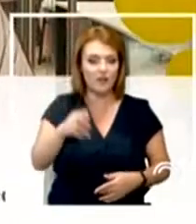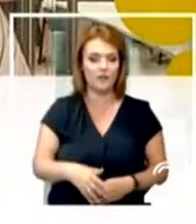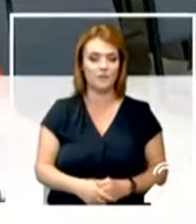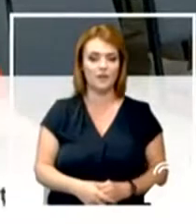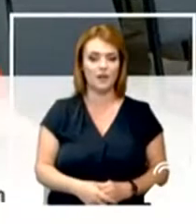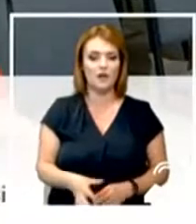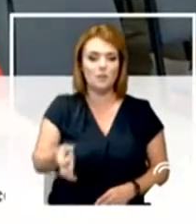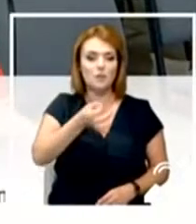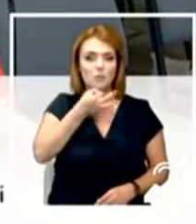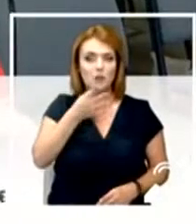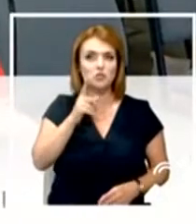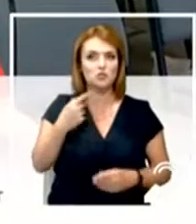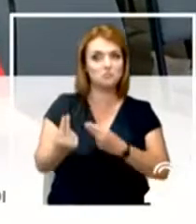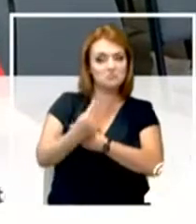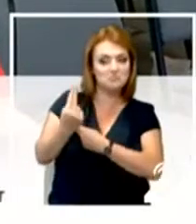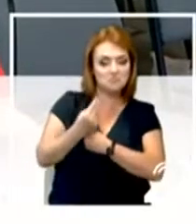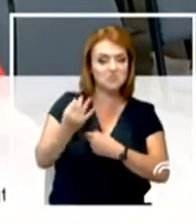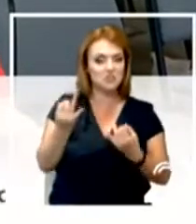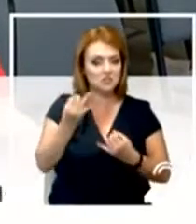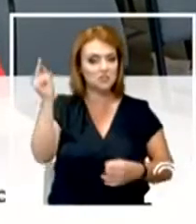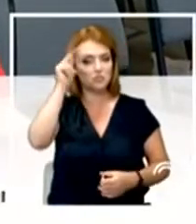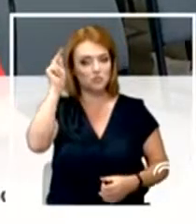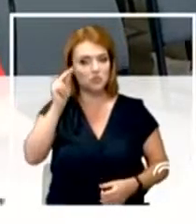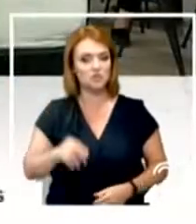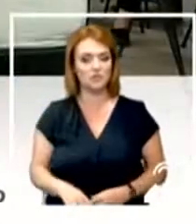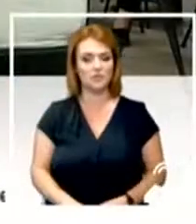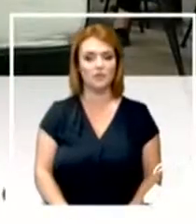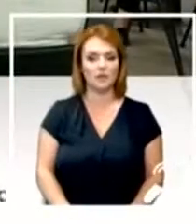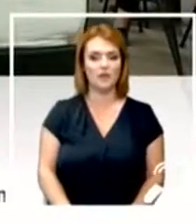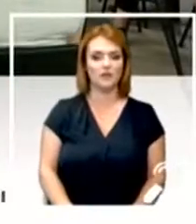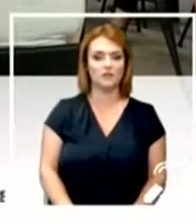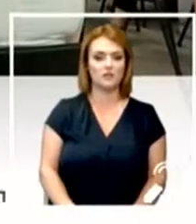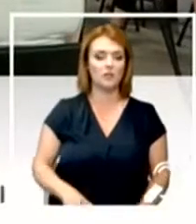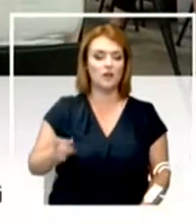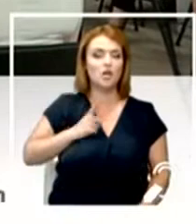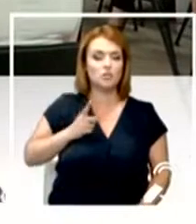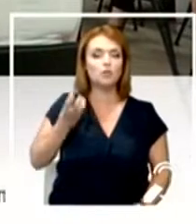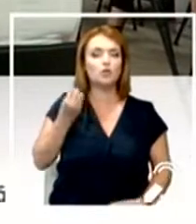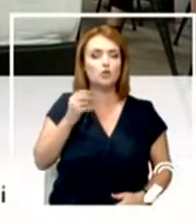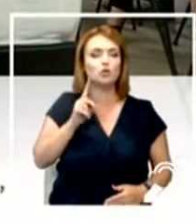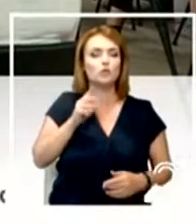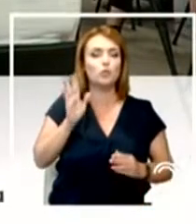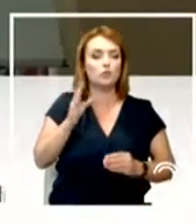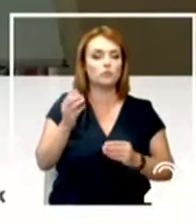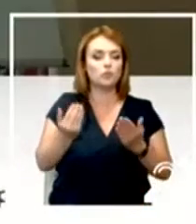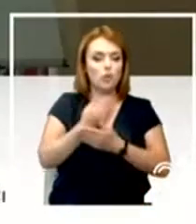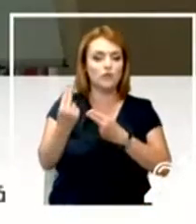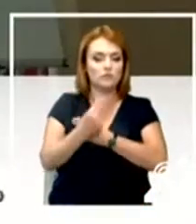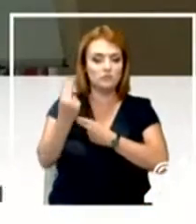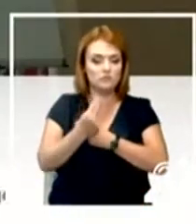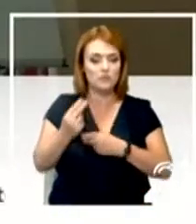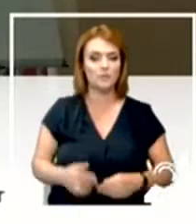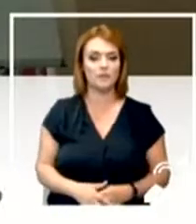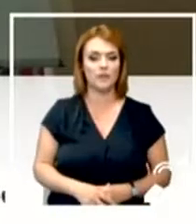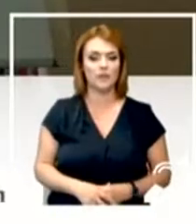mult abordarea. Așteptările sunt ca să aflăm mai un suflu nou ce ține de educație. Este o educație